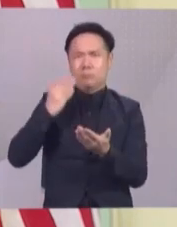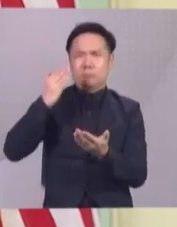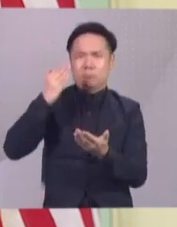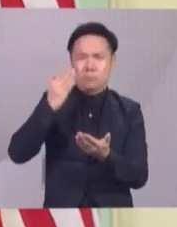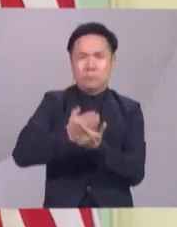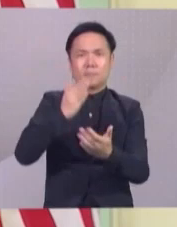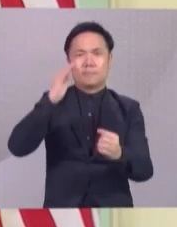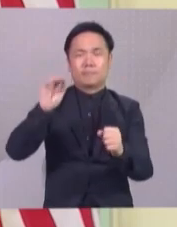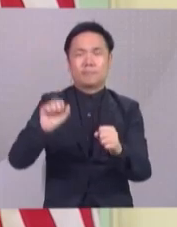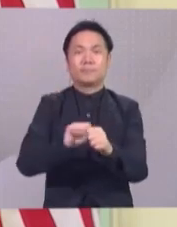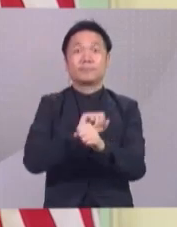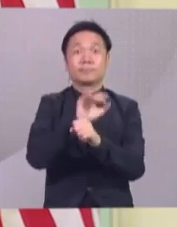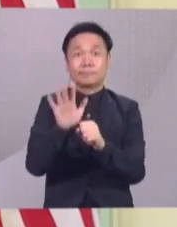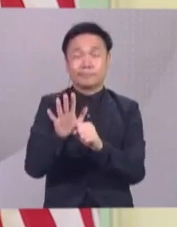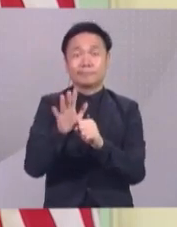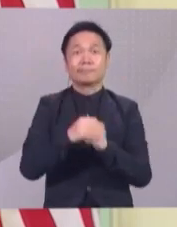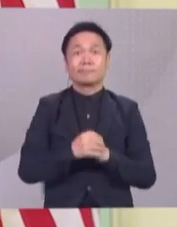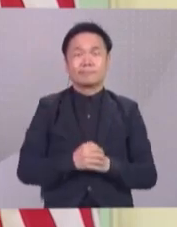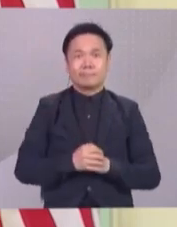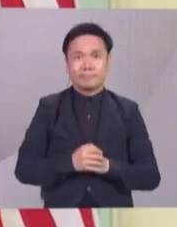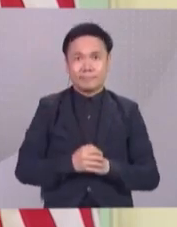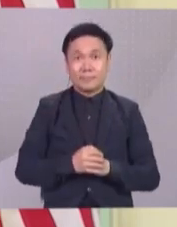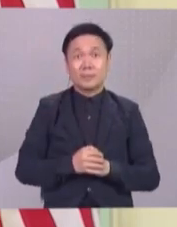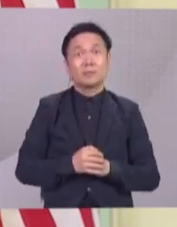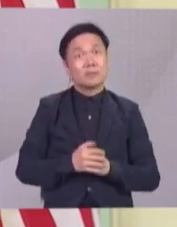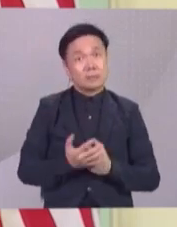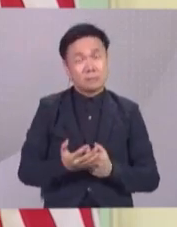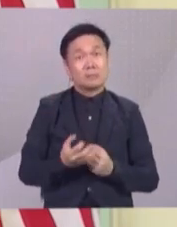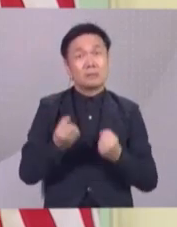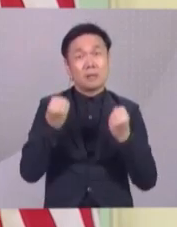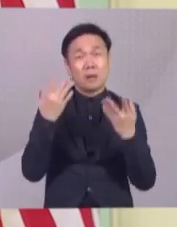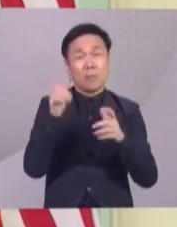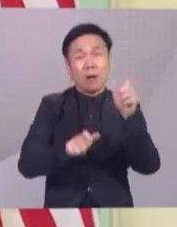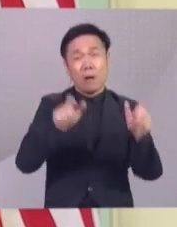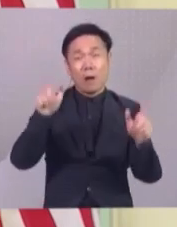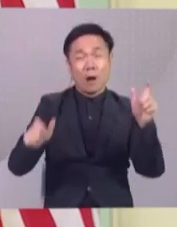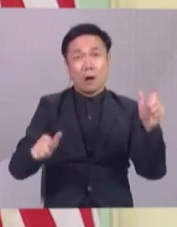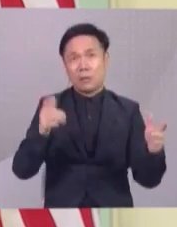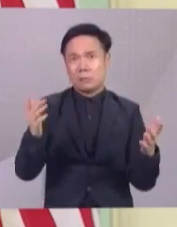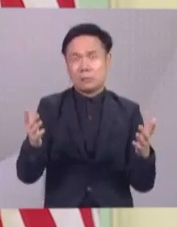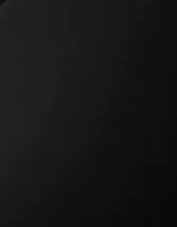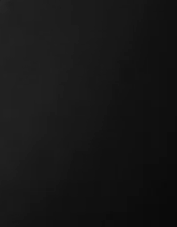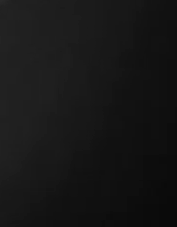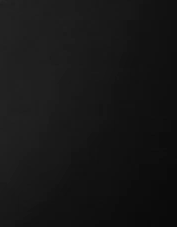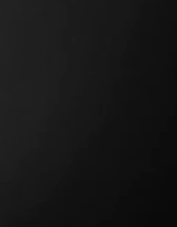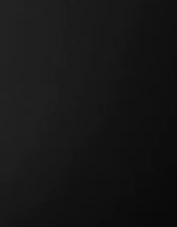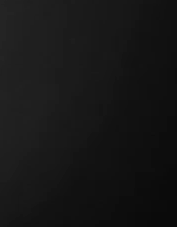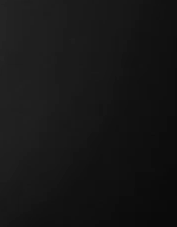Kerana ramai yang takut ada kluster baru, iaitu kluster balik kampung.